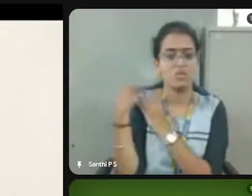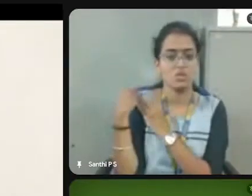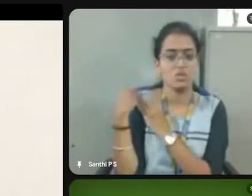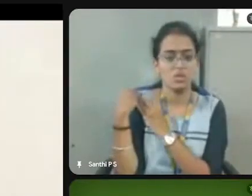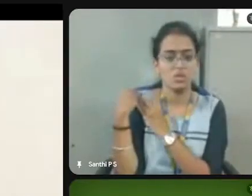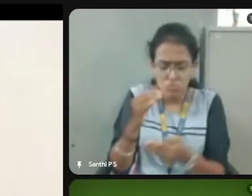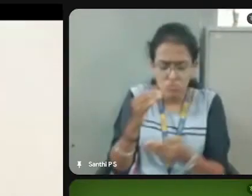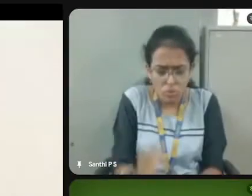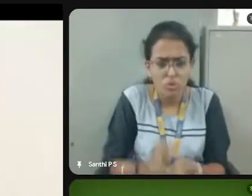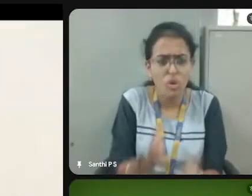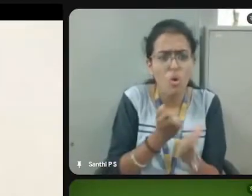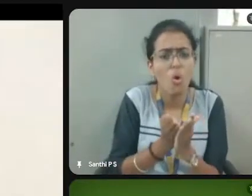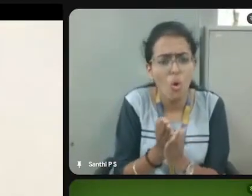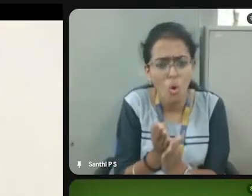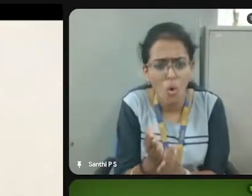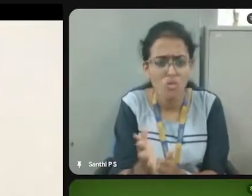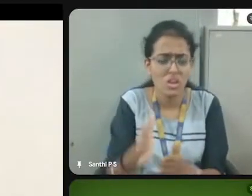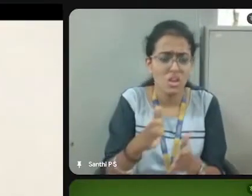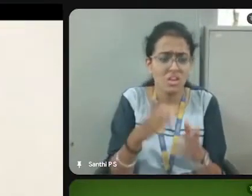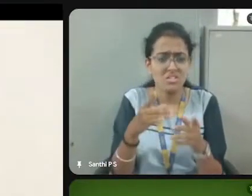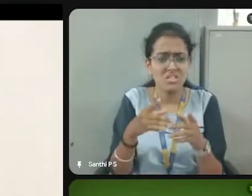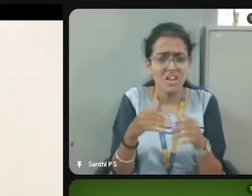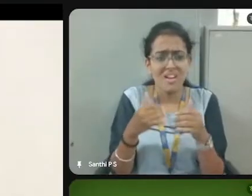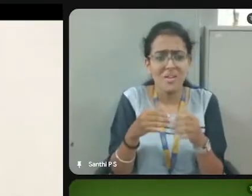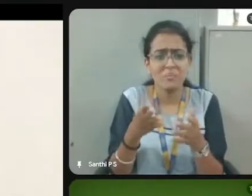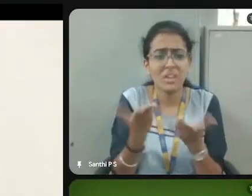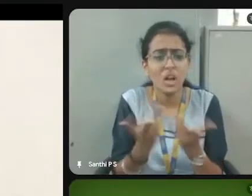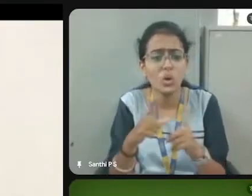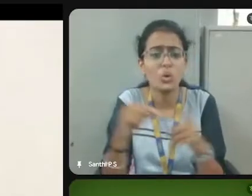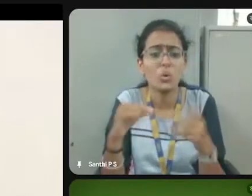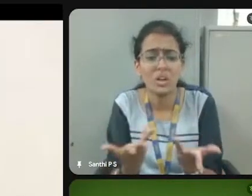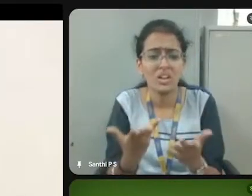കൂടുതൽ സമയം എപ്പോഴും ചെലവഴിക്കുന്നത് നമ്മുടെ